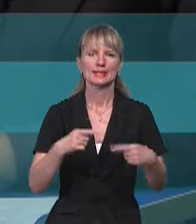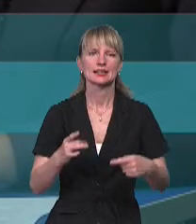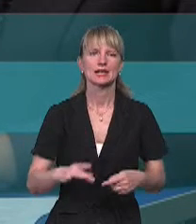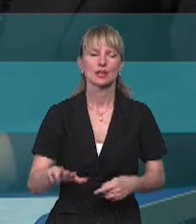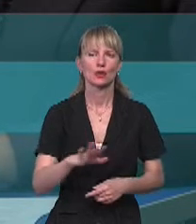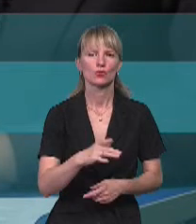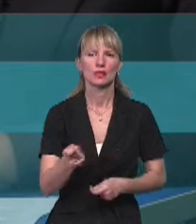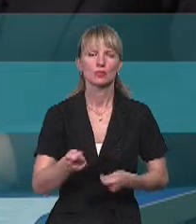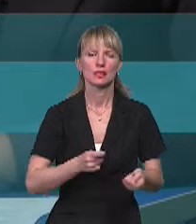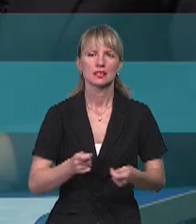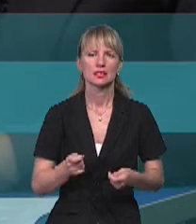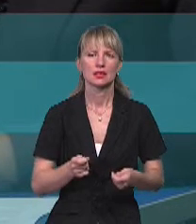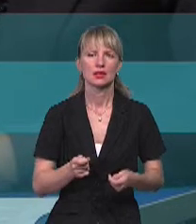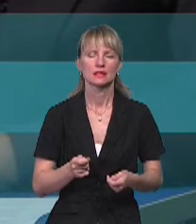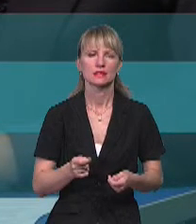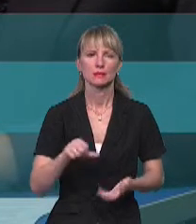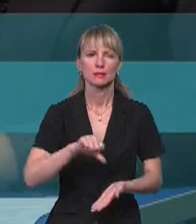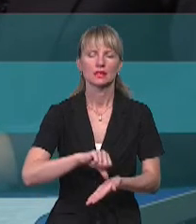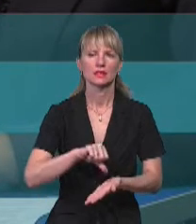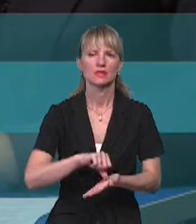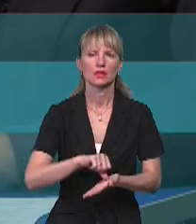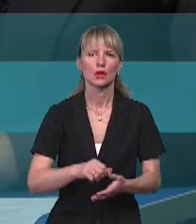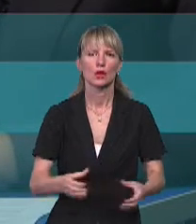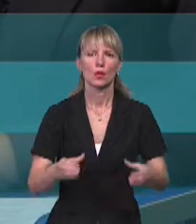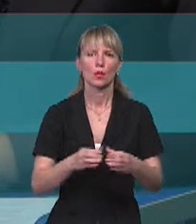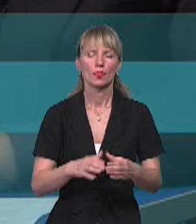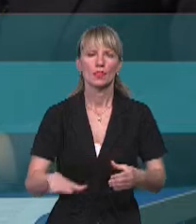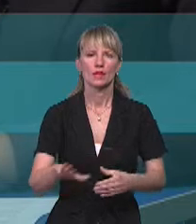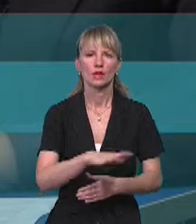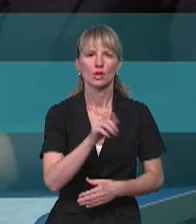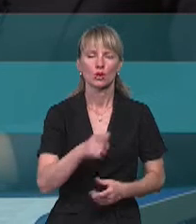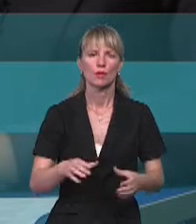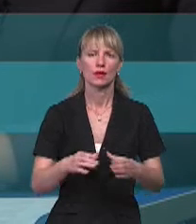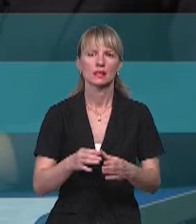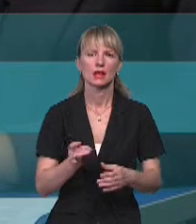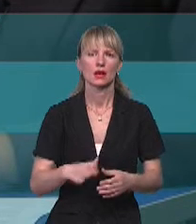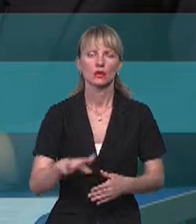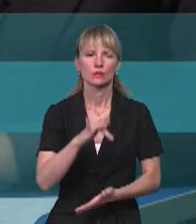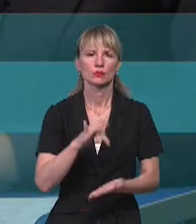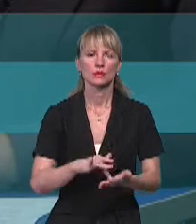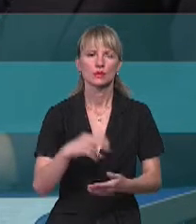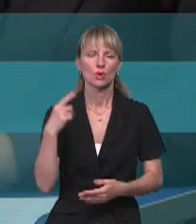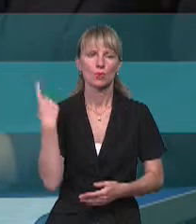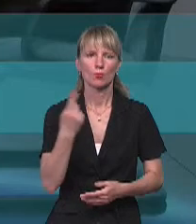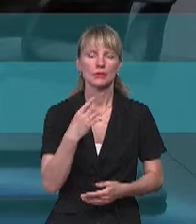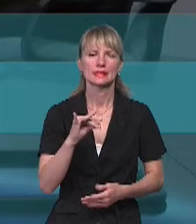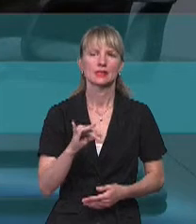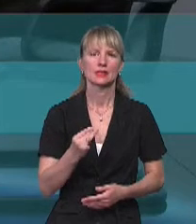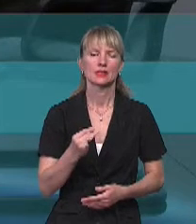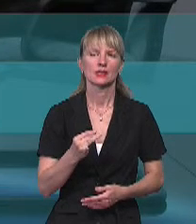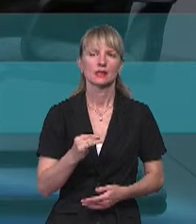районних адміністрацій, представників об'єднаних територіальних громад, районних міст, області. І, в